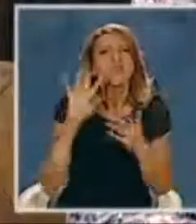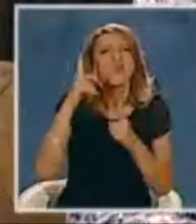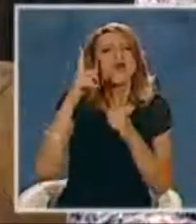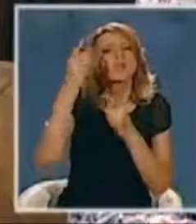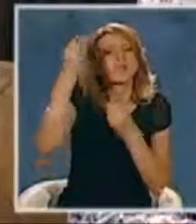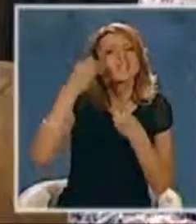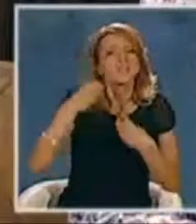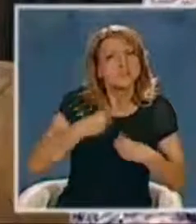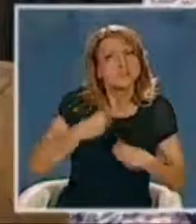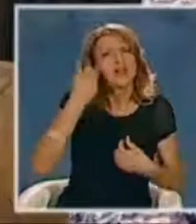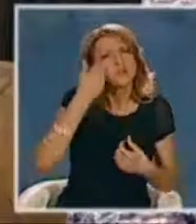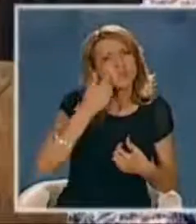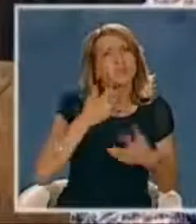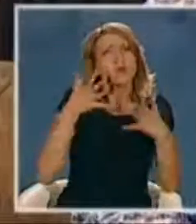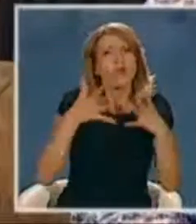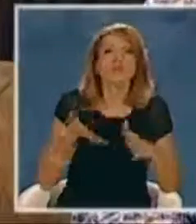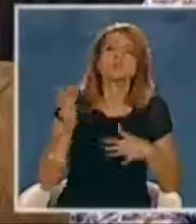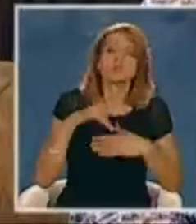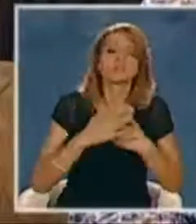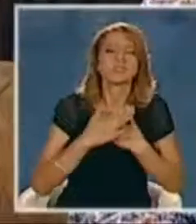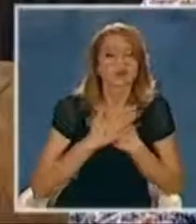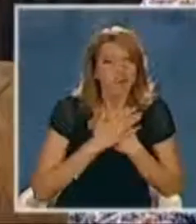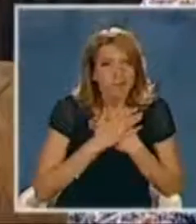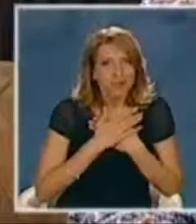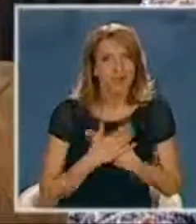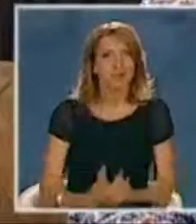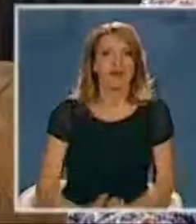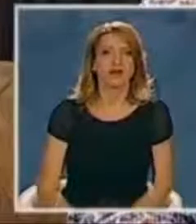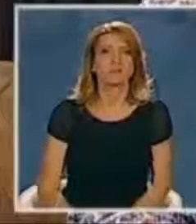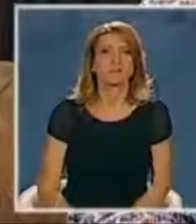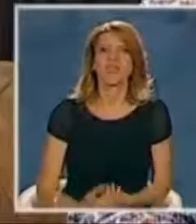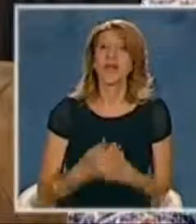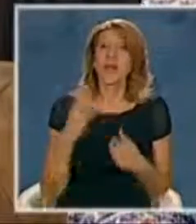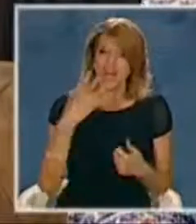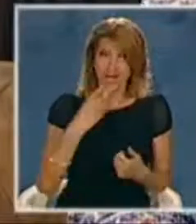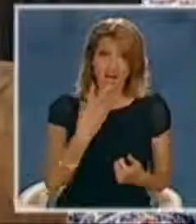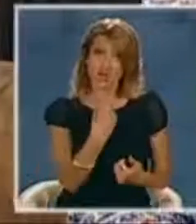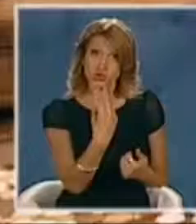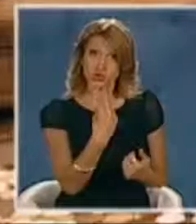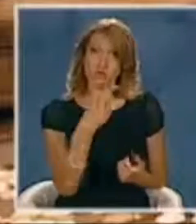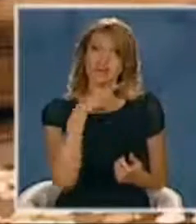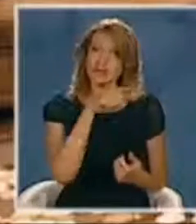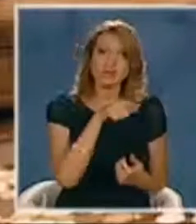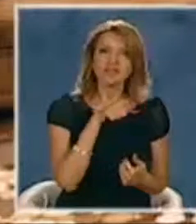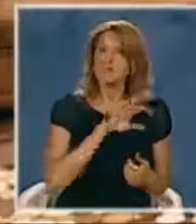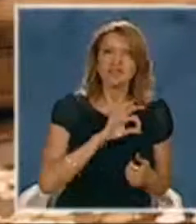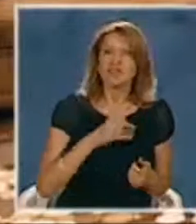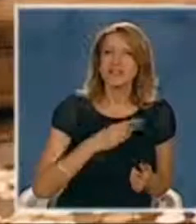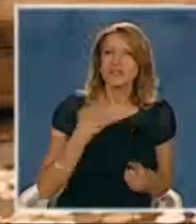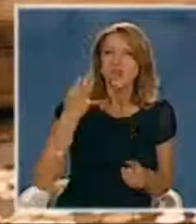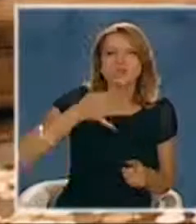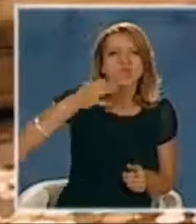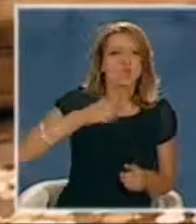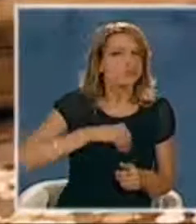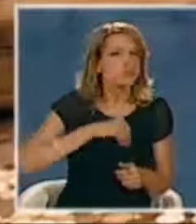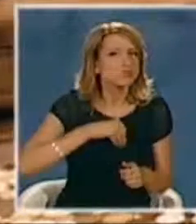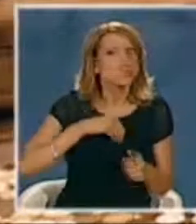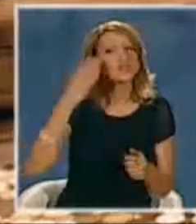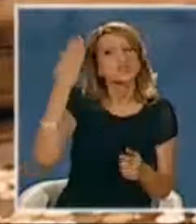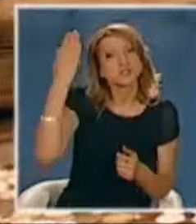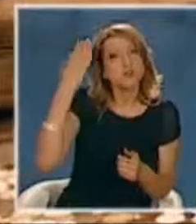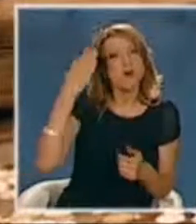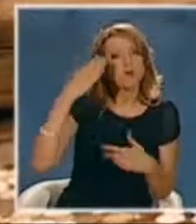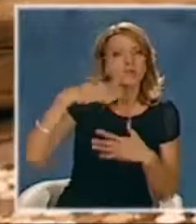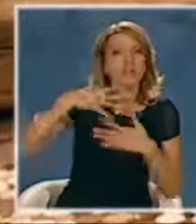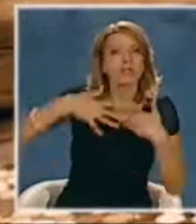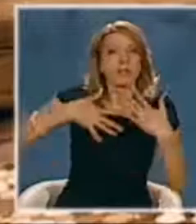щеш. Кажи ми, това е ти много си супер млад, усещал си ангелското присъствие и въобще Божията намеса от най-ранна възраст.